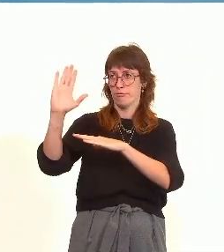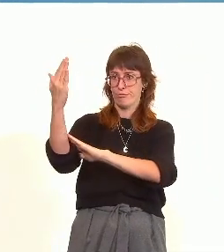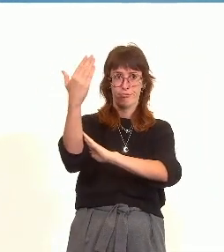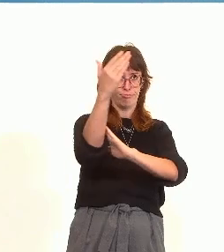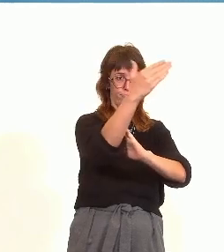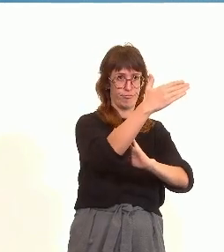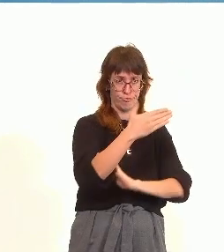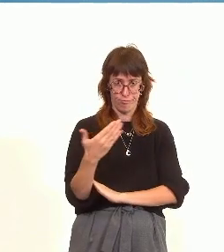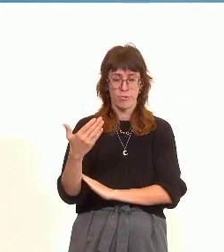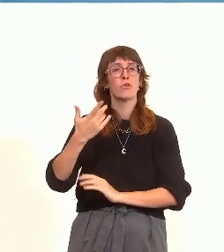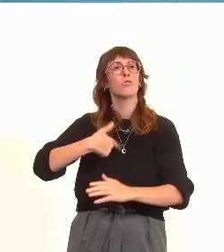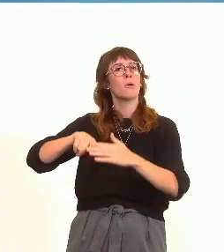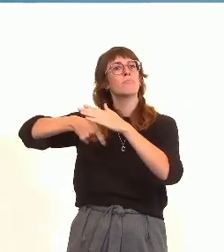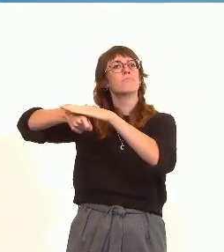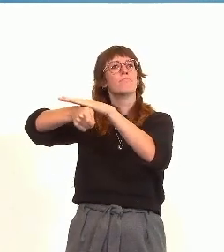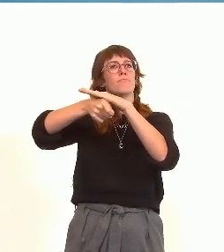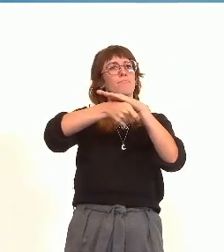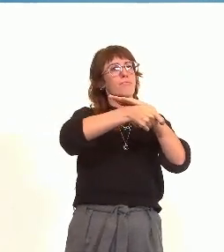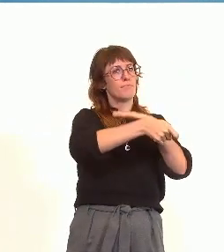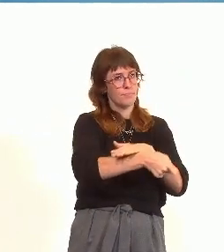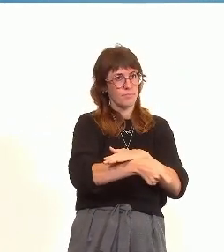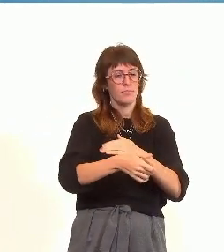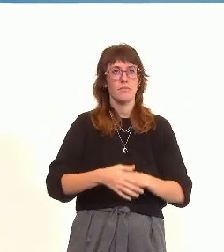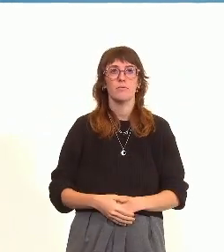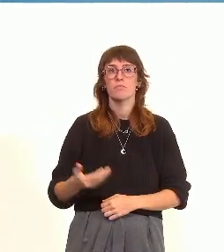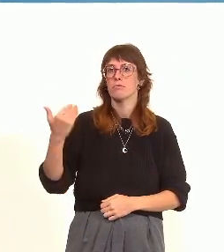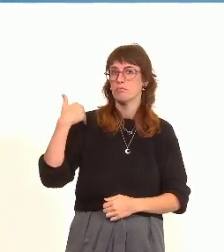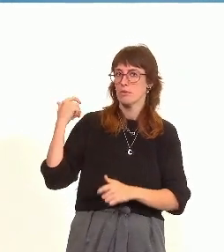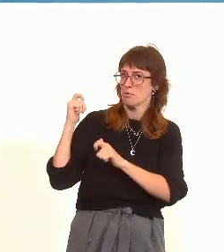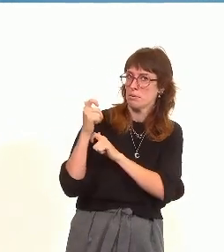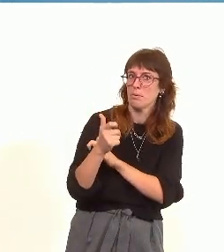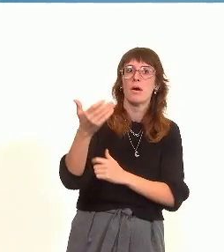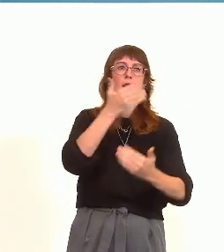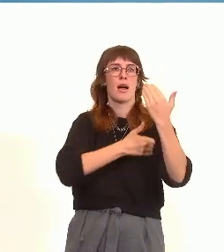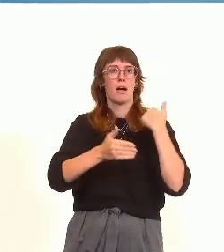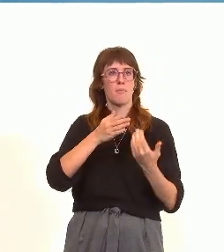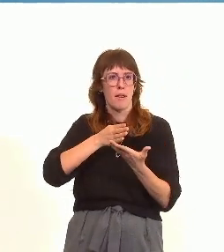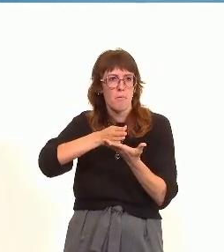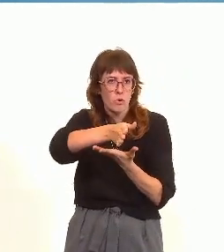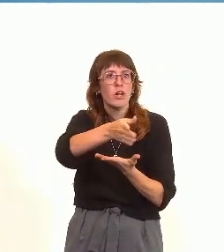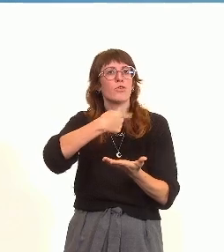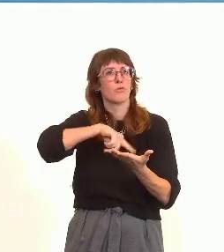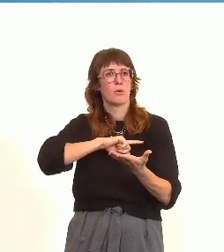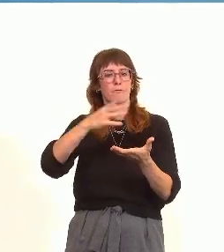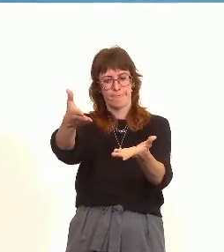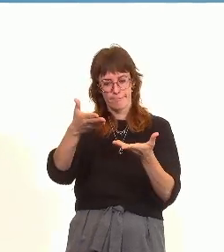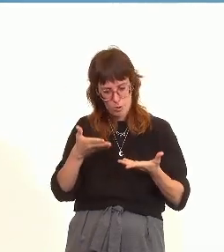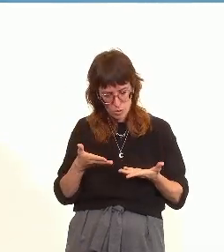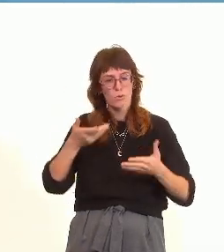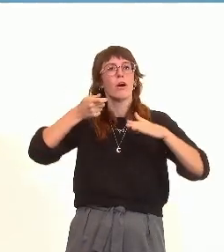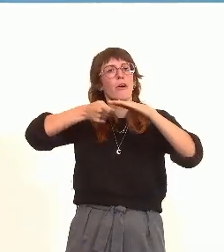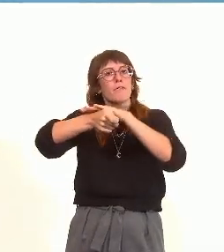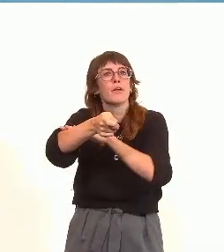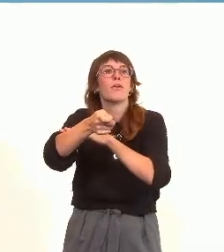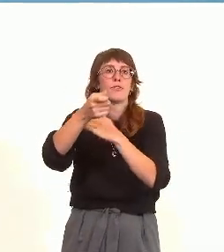soutenues par la CNSA dans le cadre d'appels à projets qui seront des sources d'inspiration pour vous, qui vous donneront aussi des repères pour